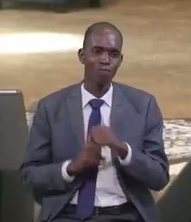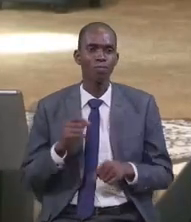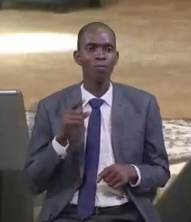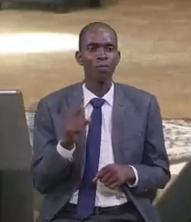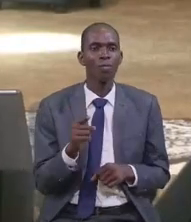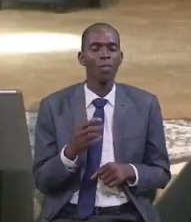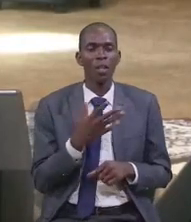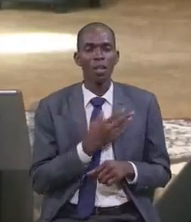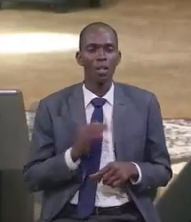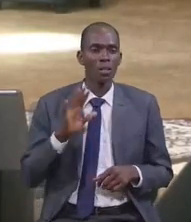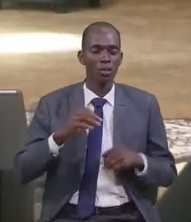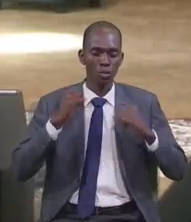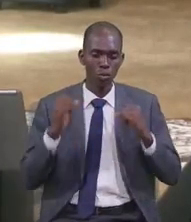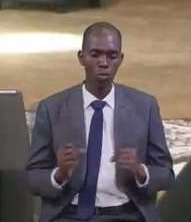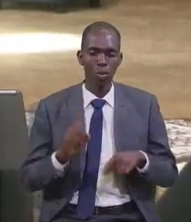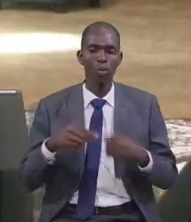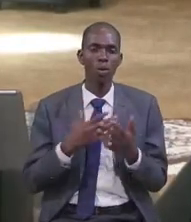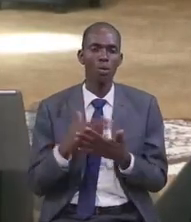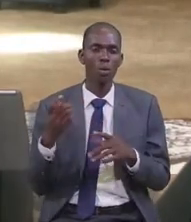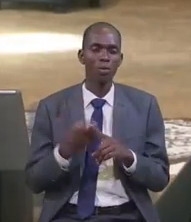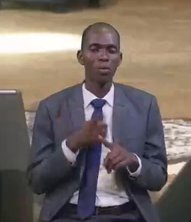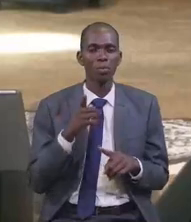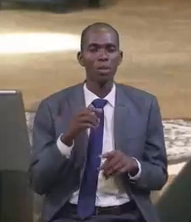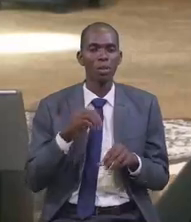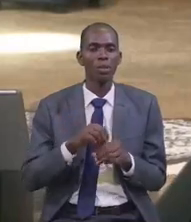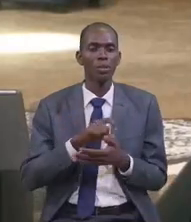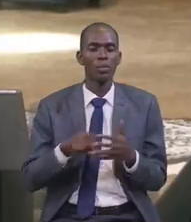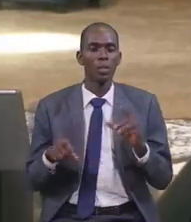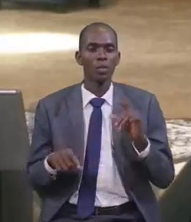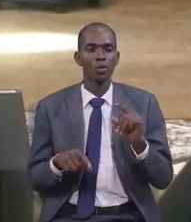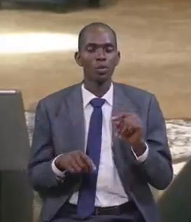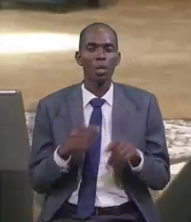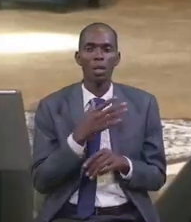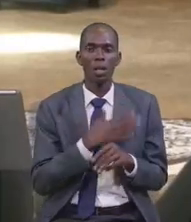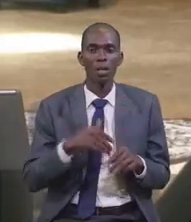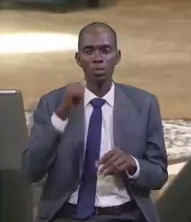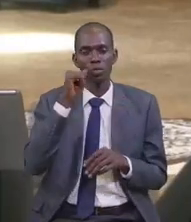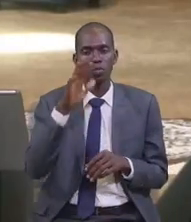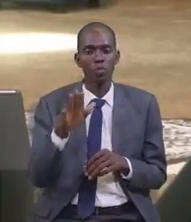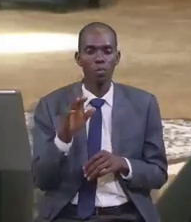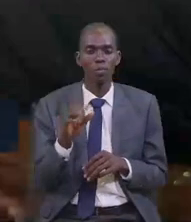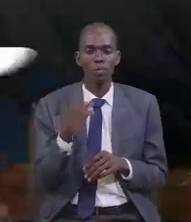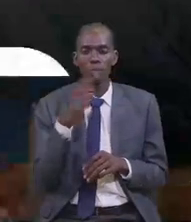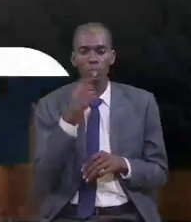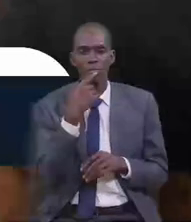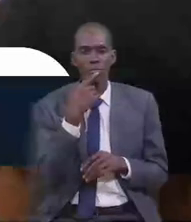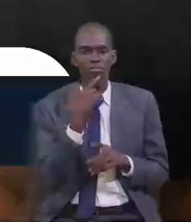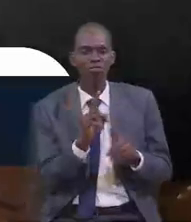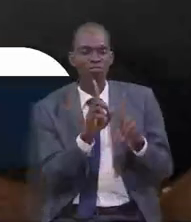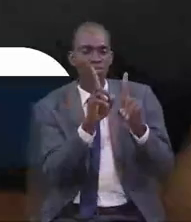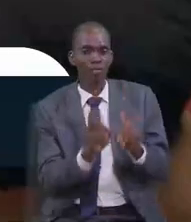et elle commençait ainsi à le dompter, et il perdit sa force. Verset 20. Elle dit alors, les Philistins sont sur